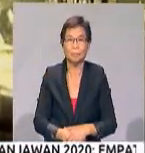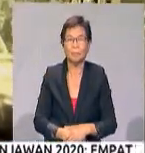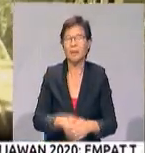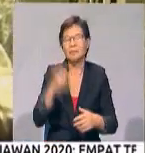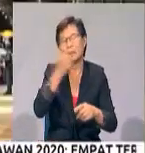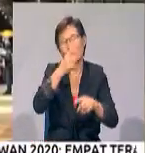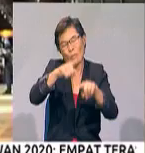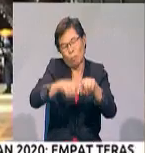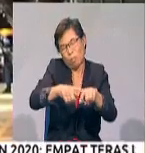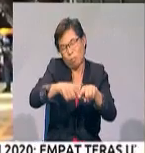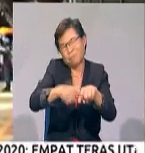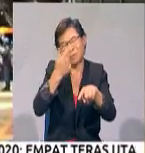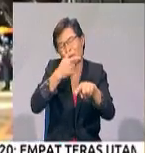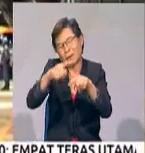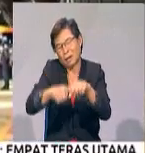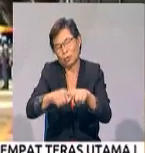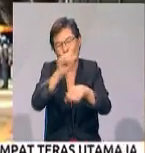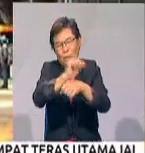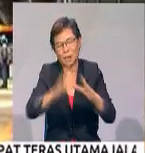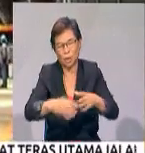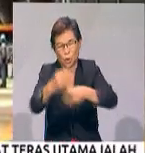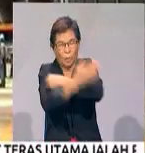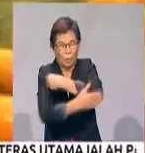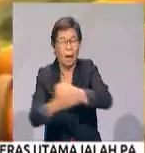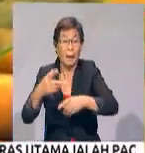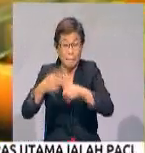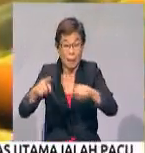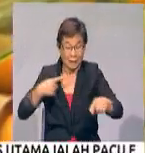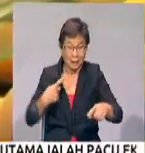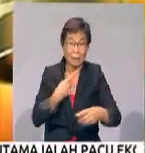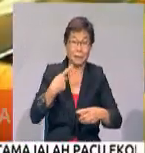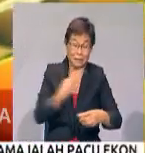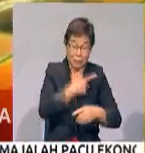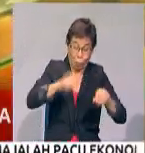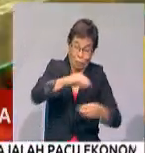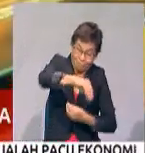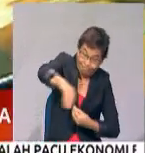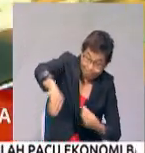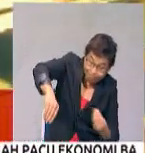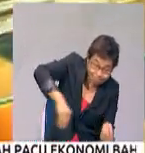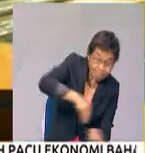pergantungan kepada buruh asing. Tetapi kita akan boleh ganti dengan